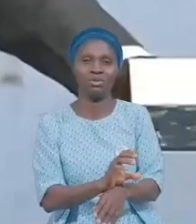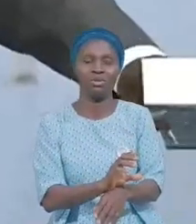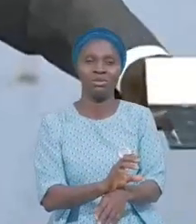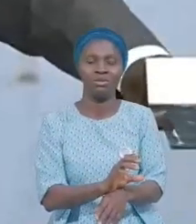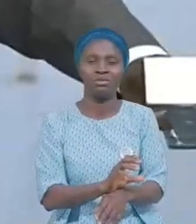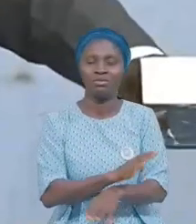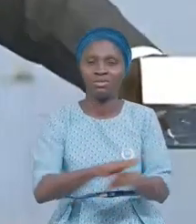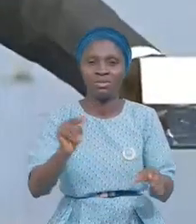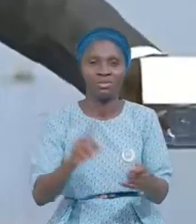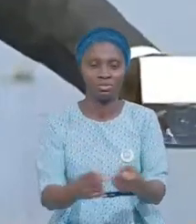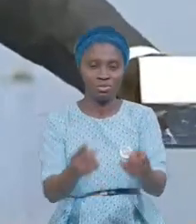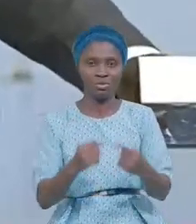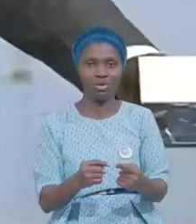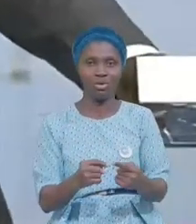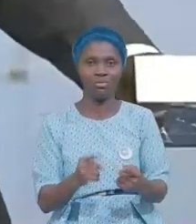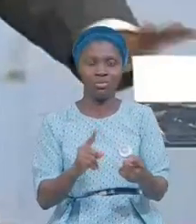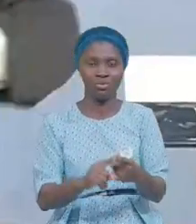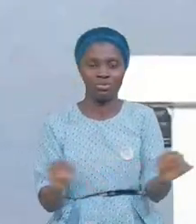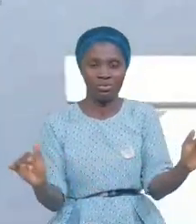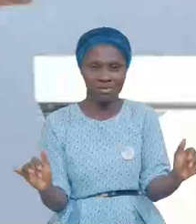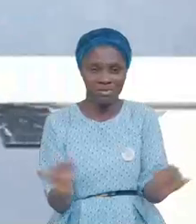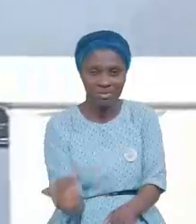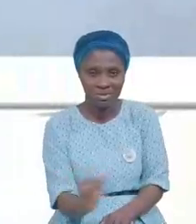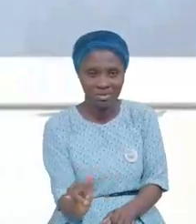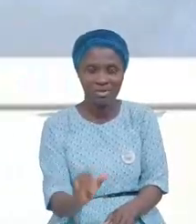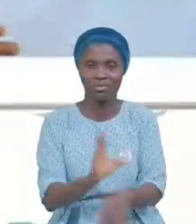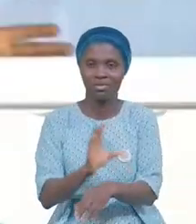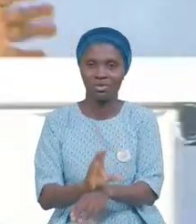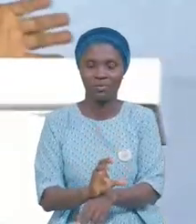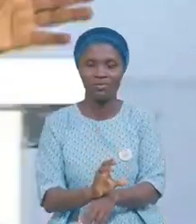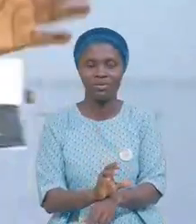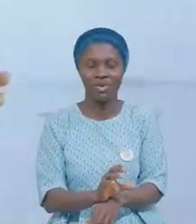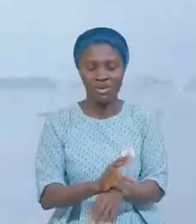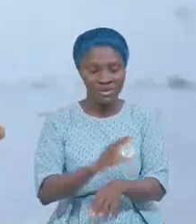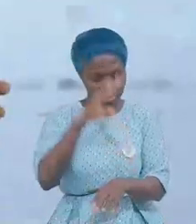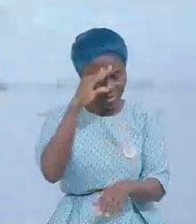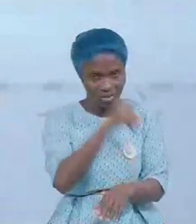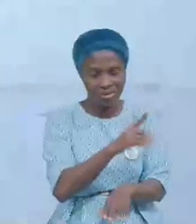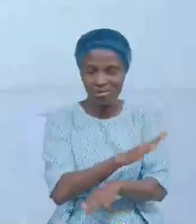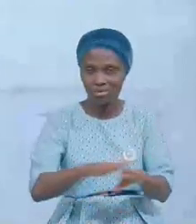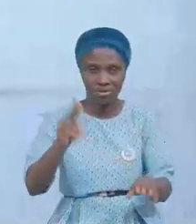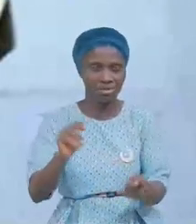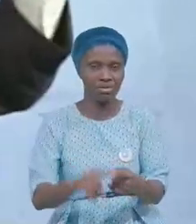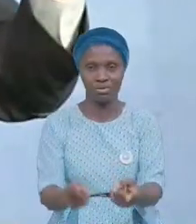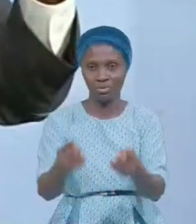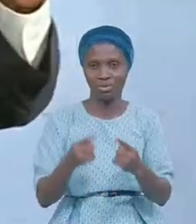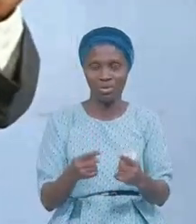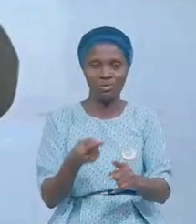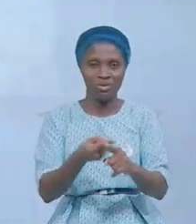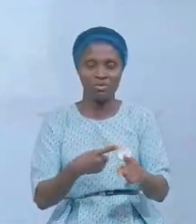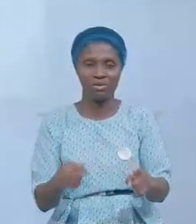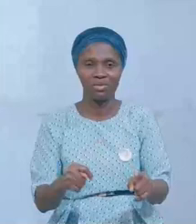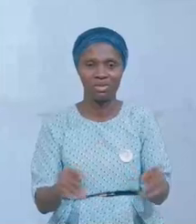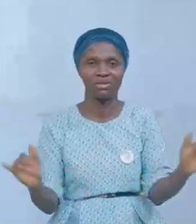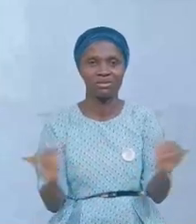de la même église ou d'une église, ça ne doit pas venir du même niveau. L'homme,